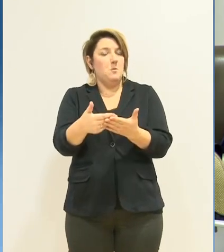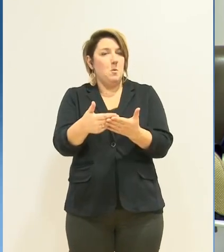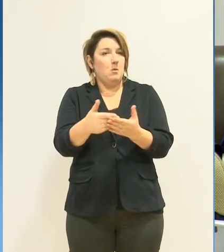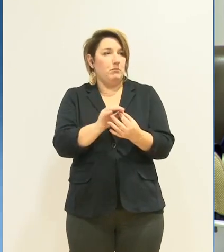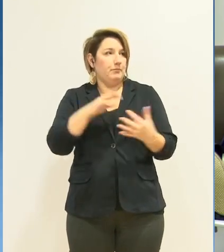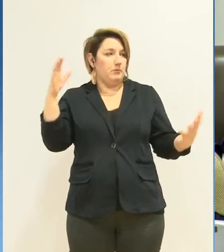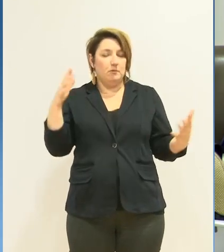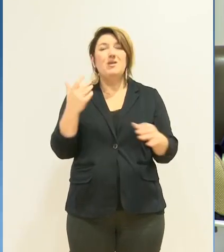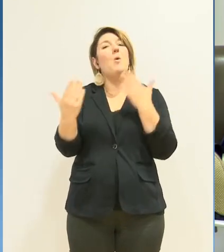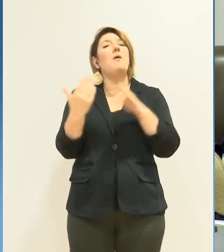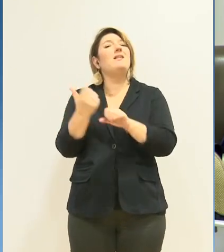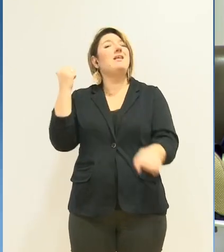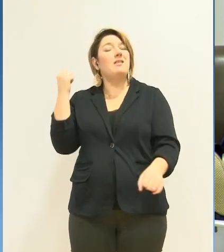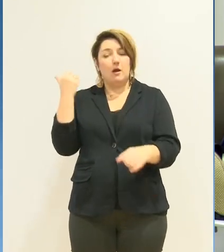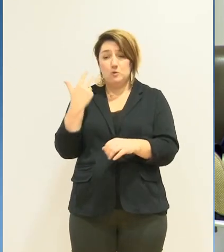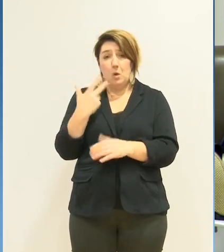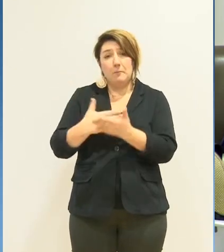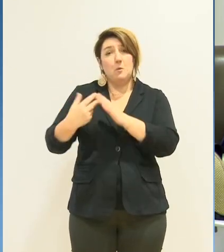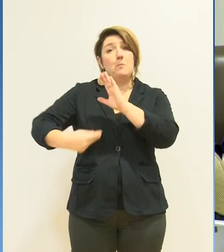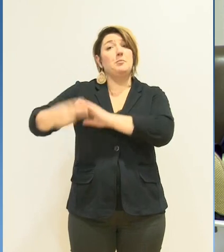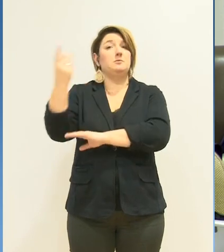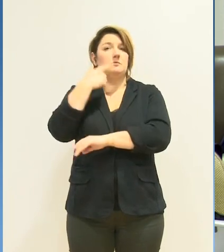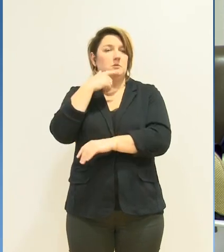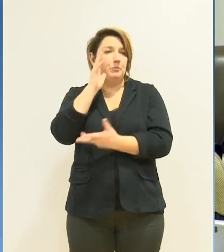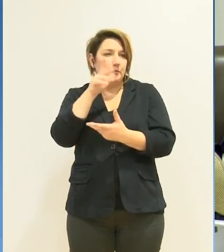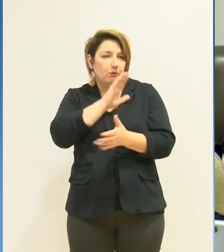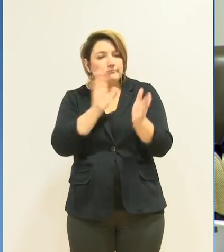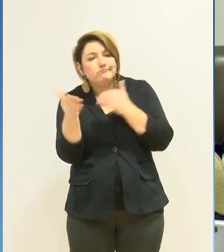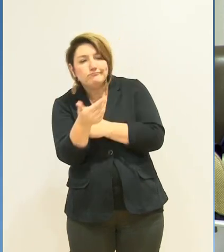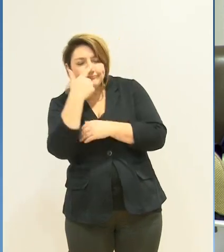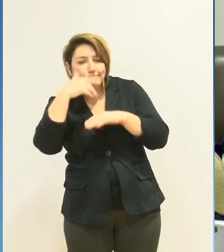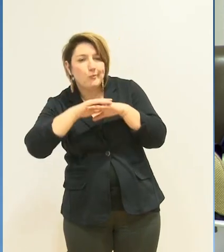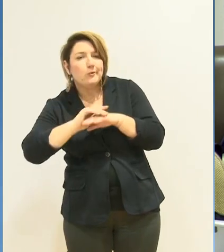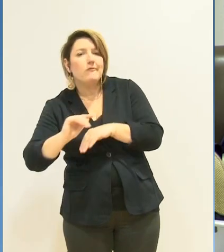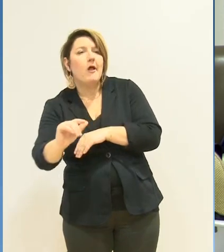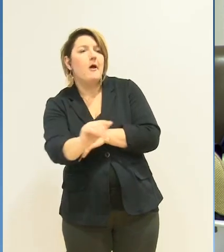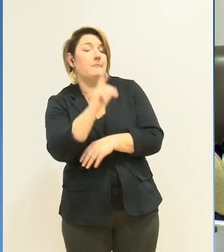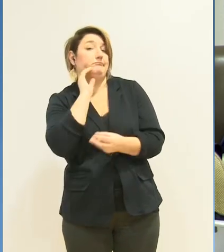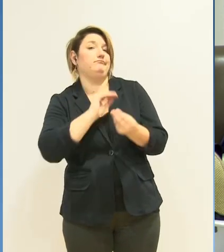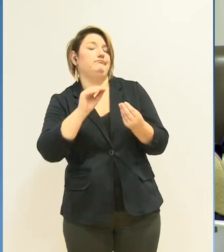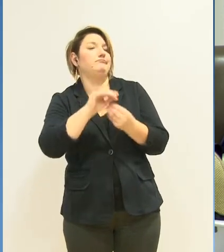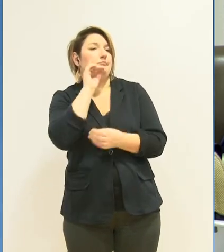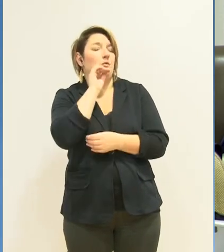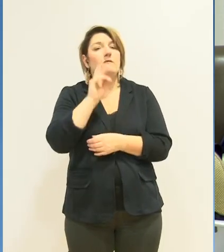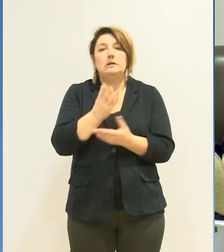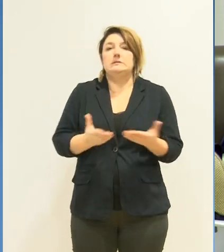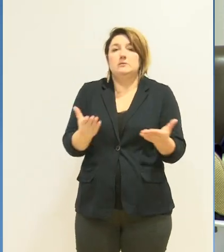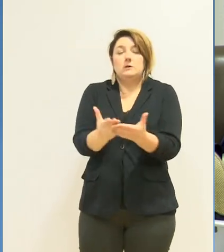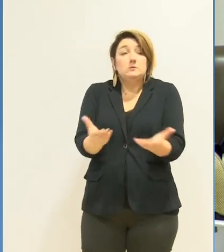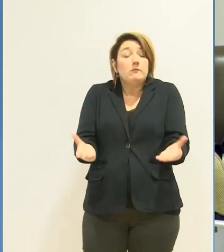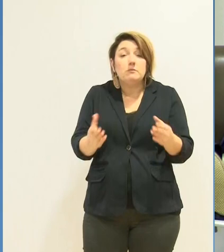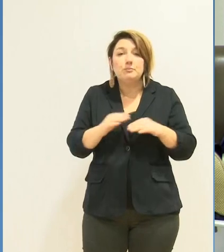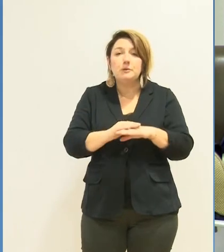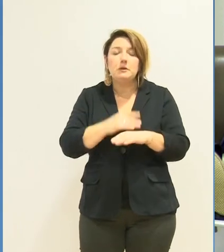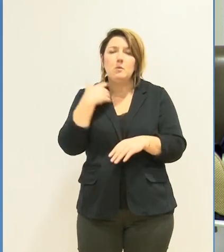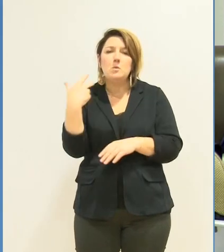votre demande d'emprunt ce qu'il ya peut-être des explications bref notre situation est politiquement quand même très grave aujourd'hui